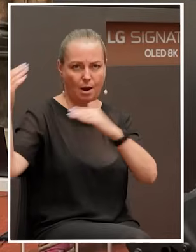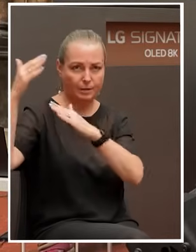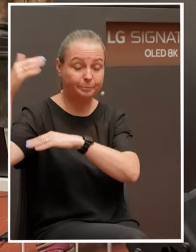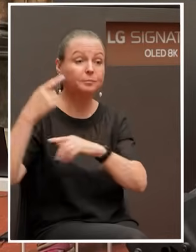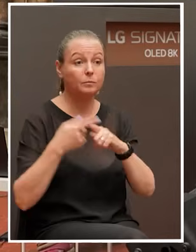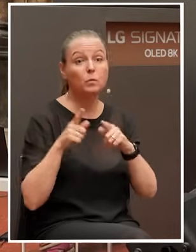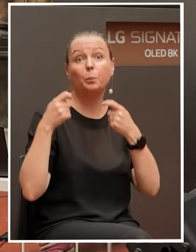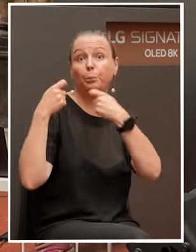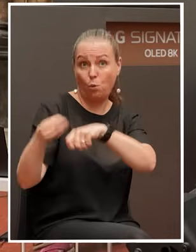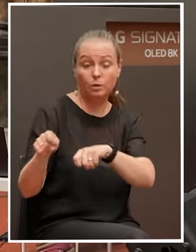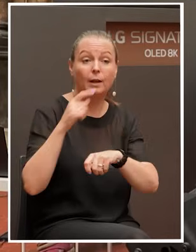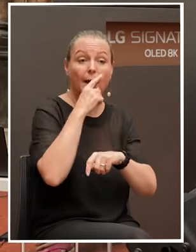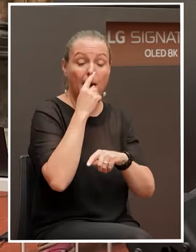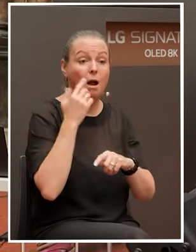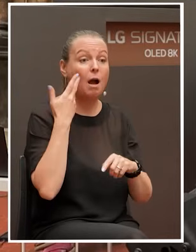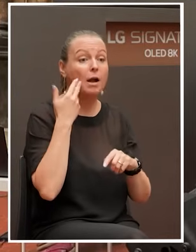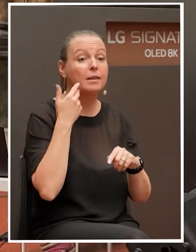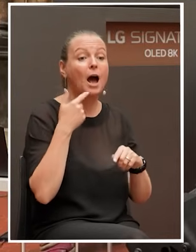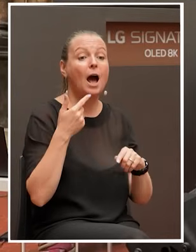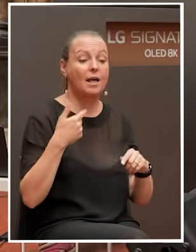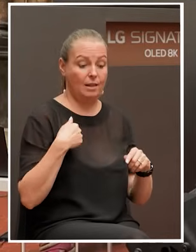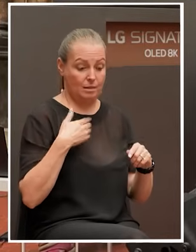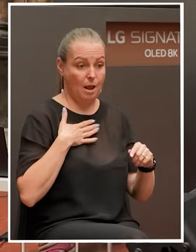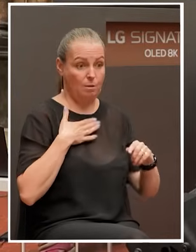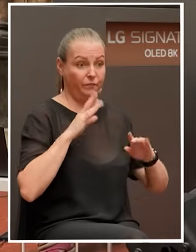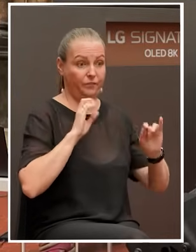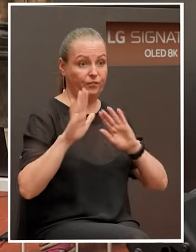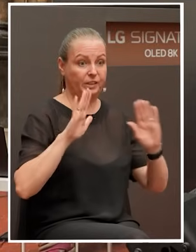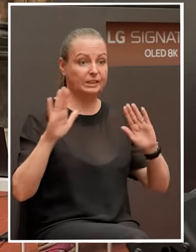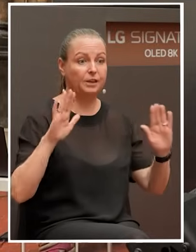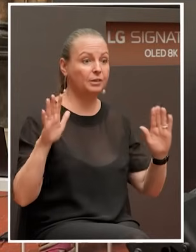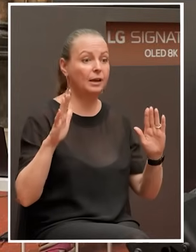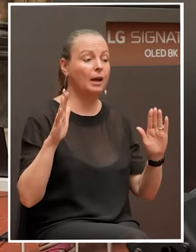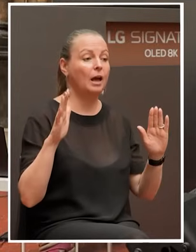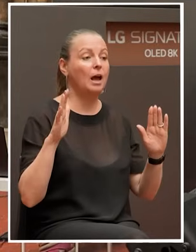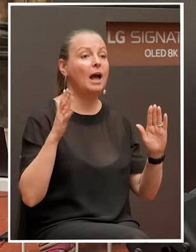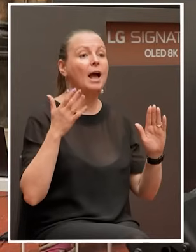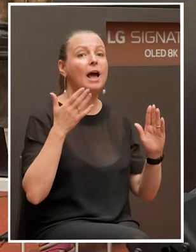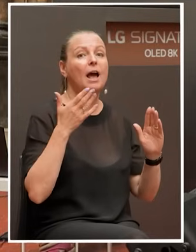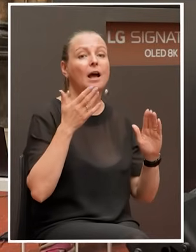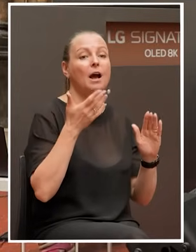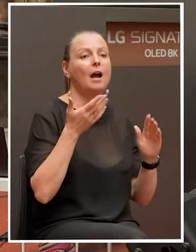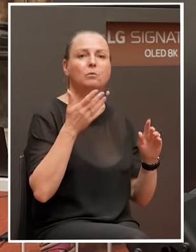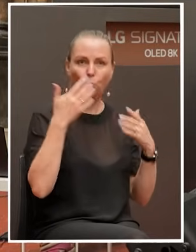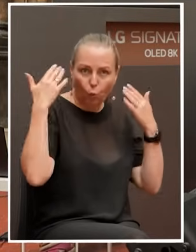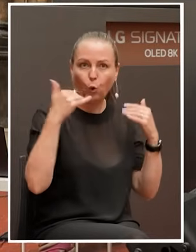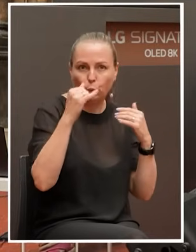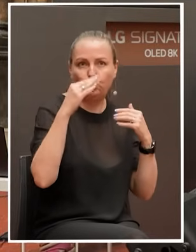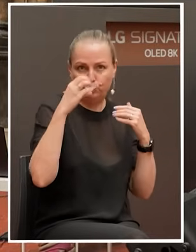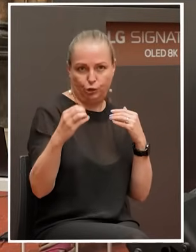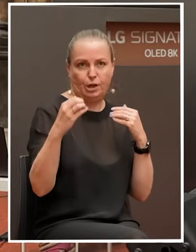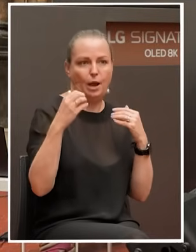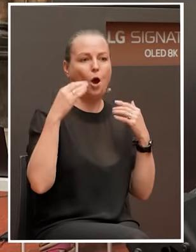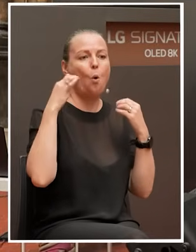важным моментом, потому что когда ты на твоей выставке не вещи без роду племени, а вещи уже от